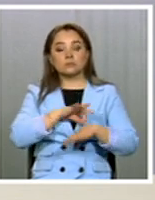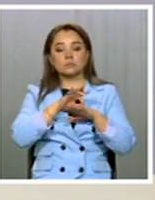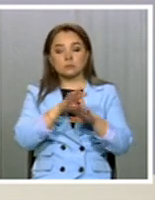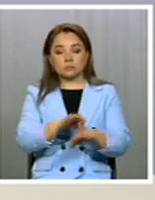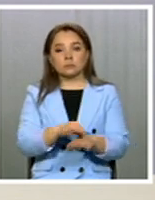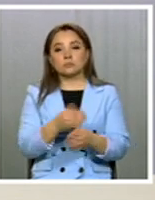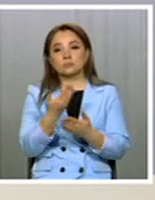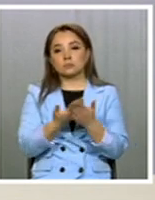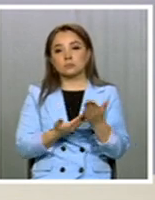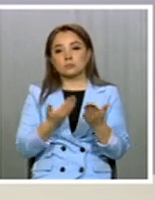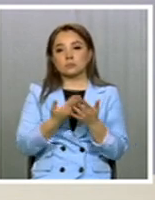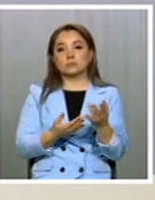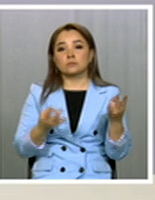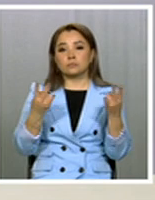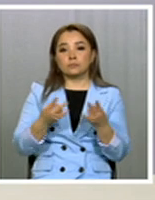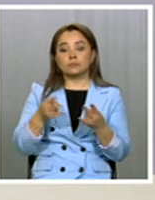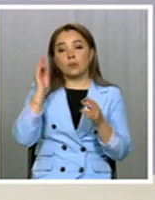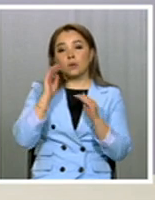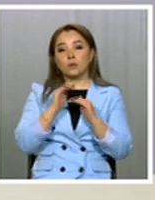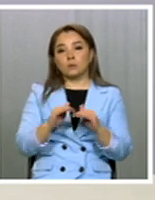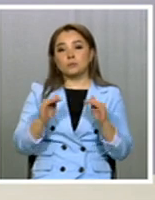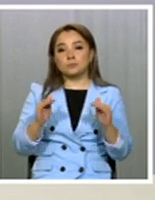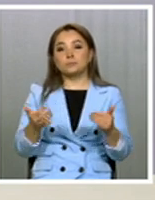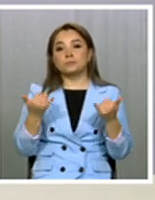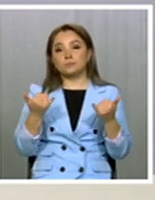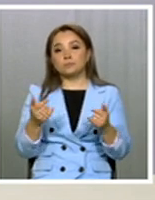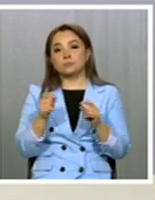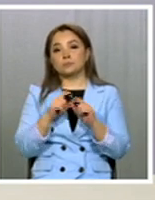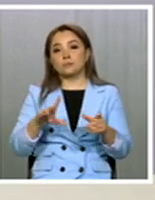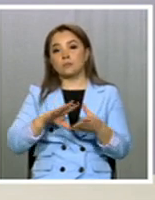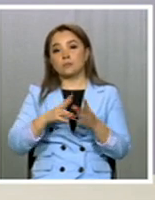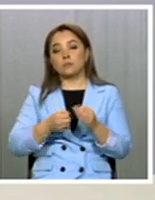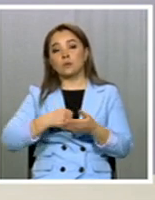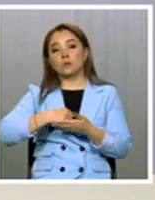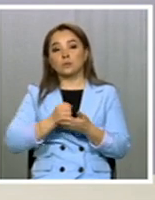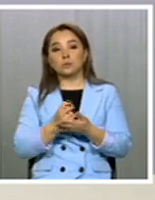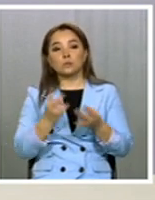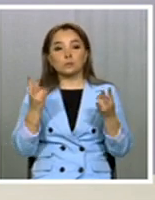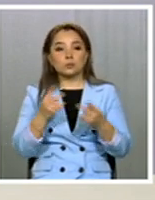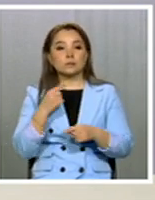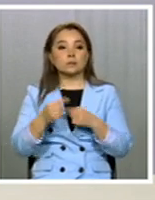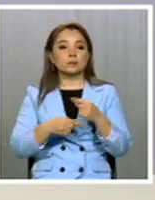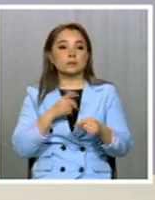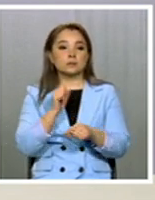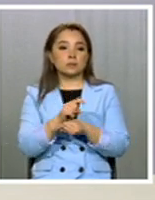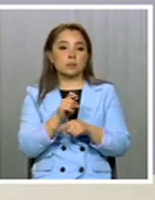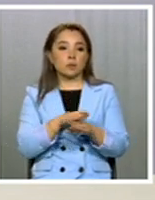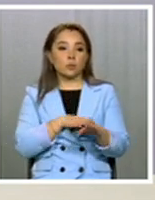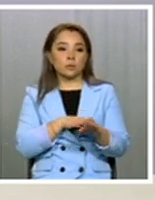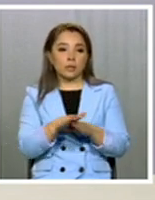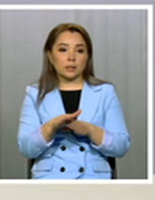насихаттау. Оқушылар, енді сабағымызды бекіту үшін келесі тапсырманы